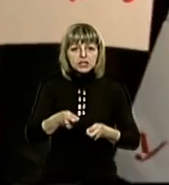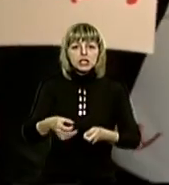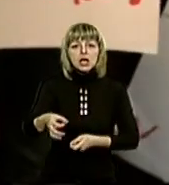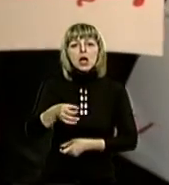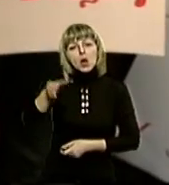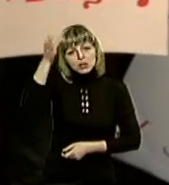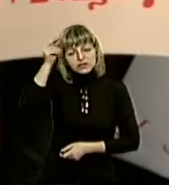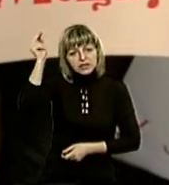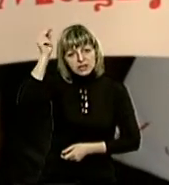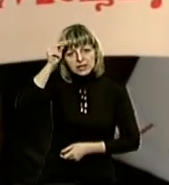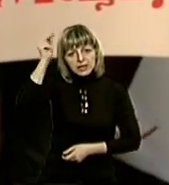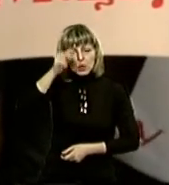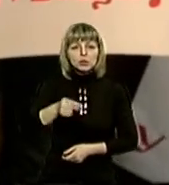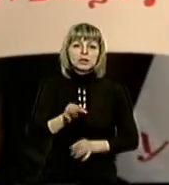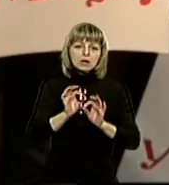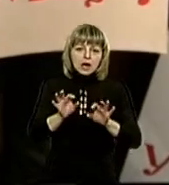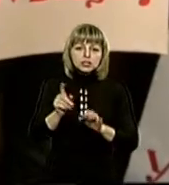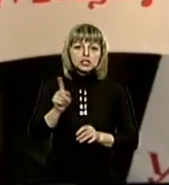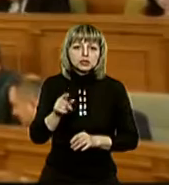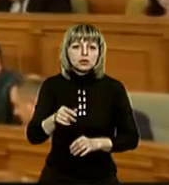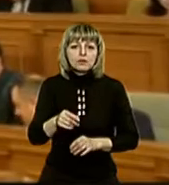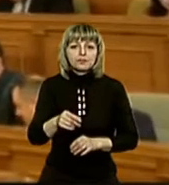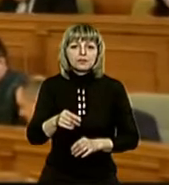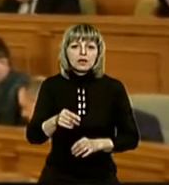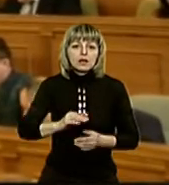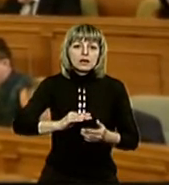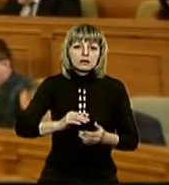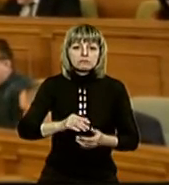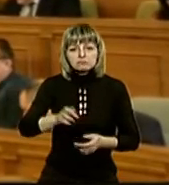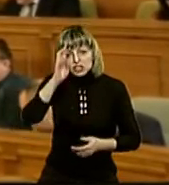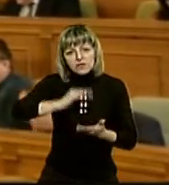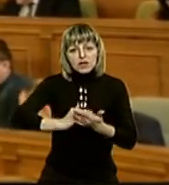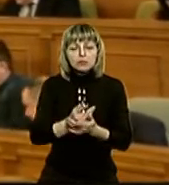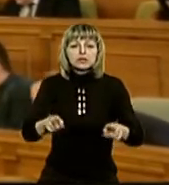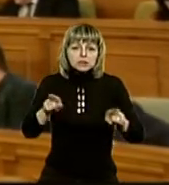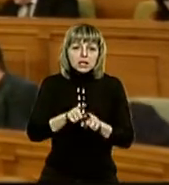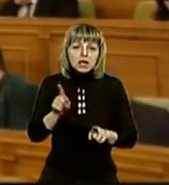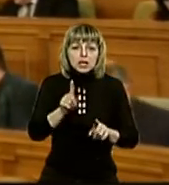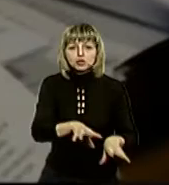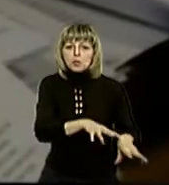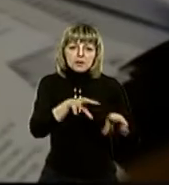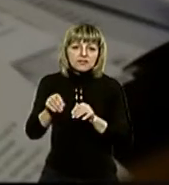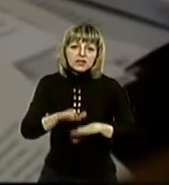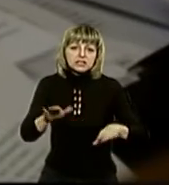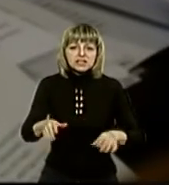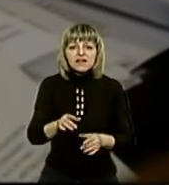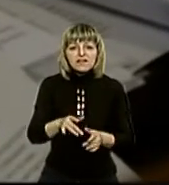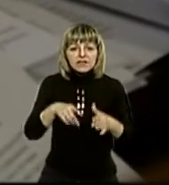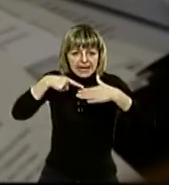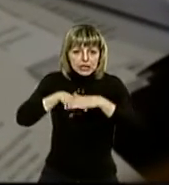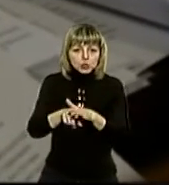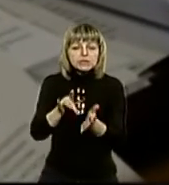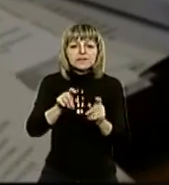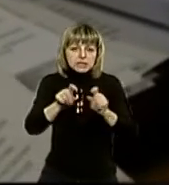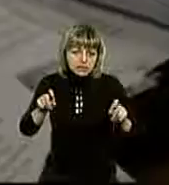телефоном розповіла, що нині державна політика спрямована на закриття інтернатів та переведення дітей у інклюзивно-ресурсні центри. Людмила